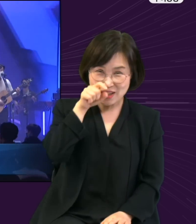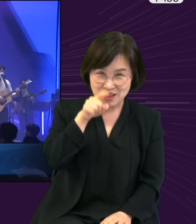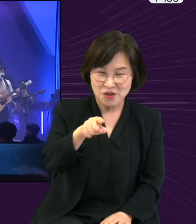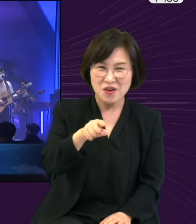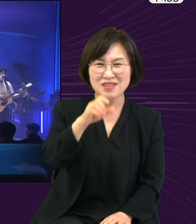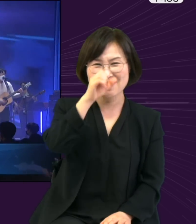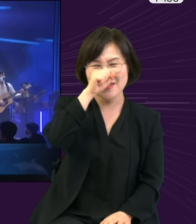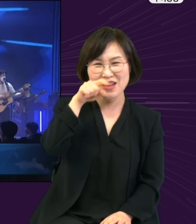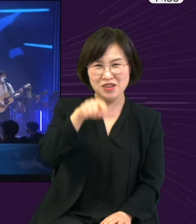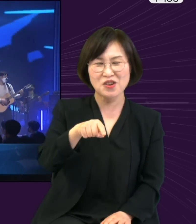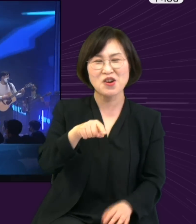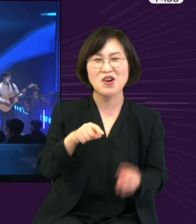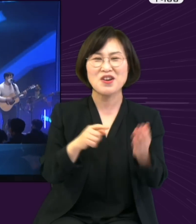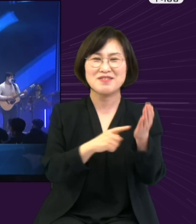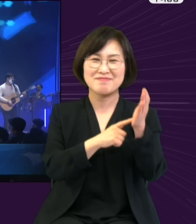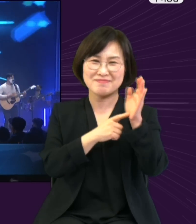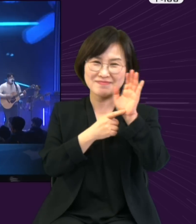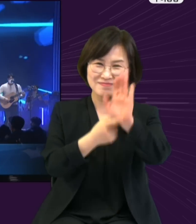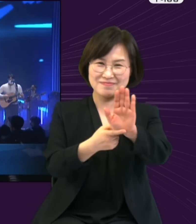여기 일어나네.